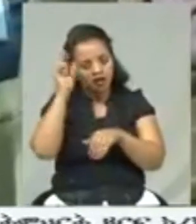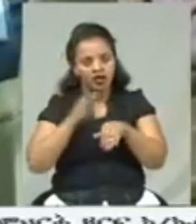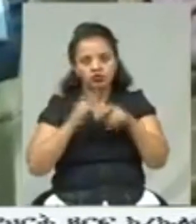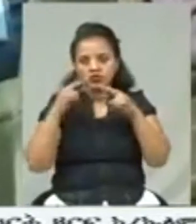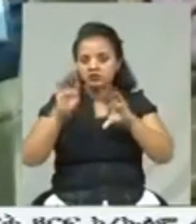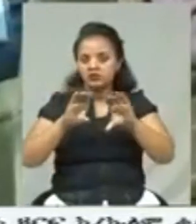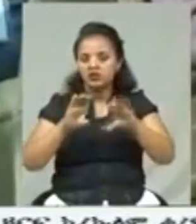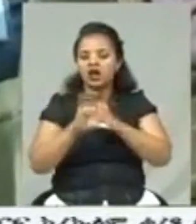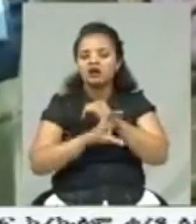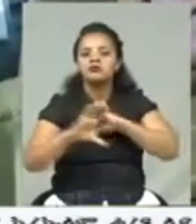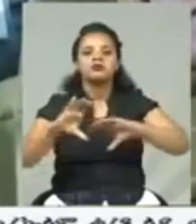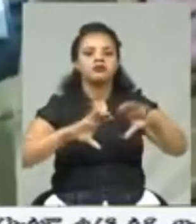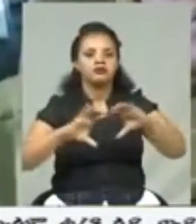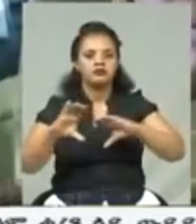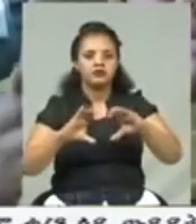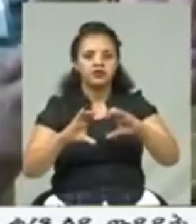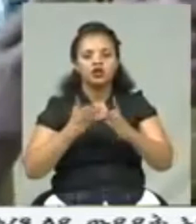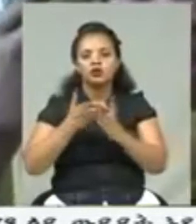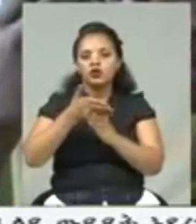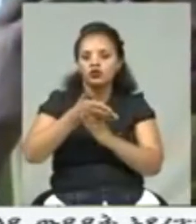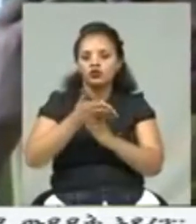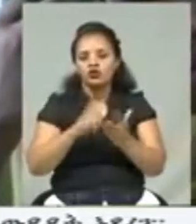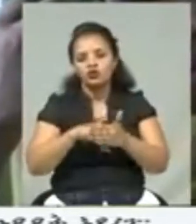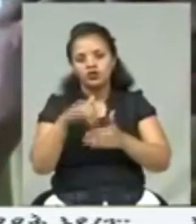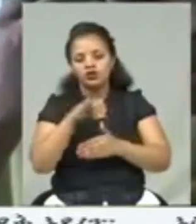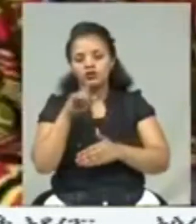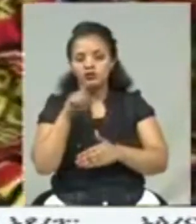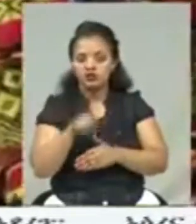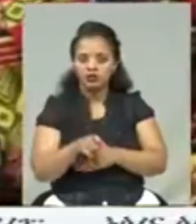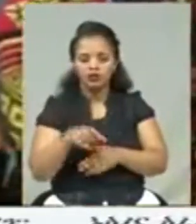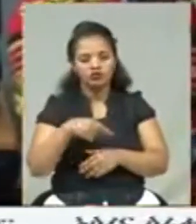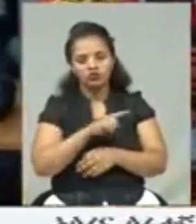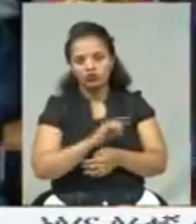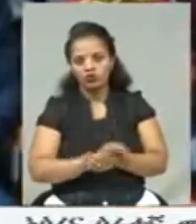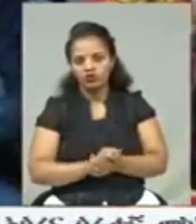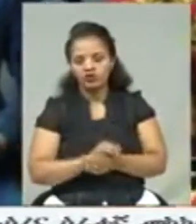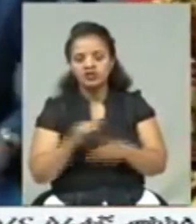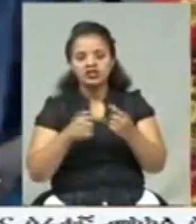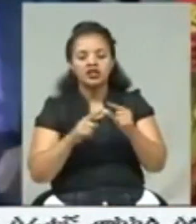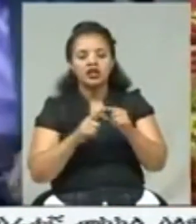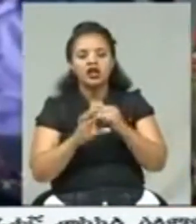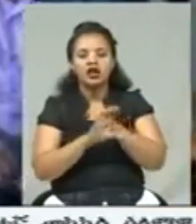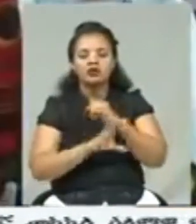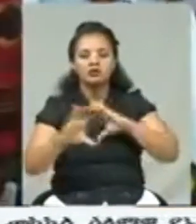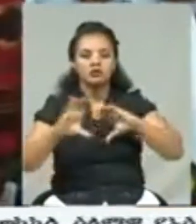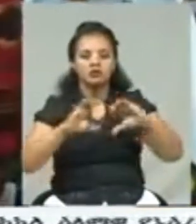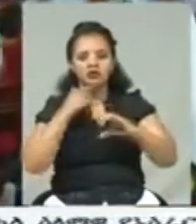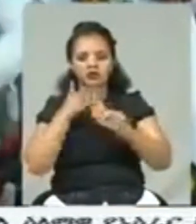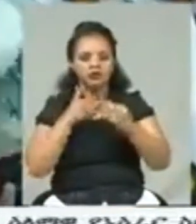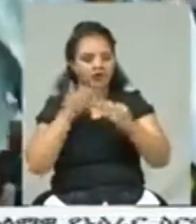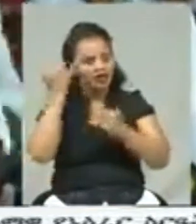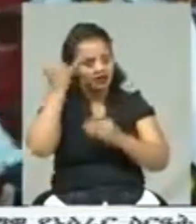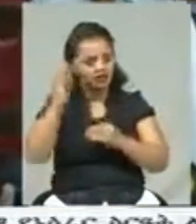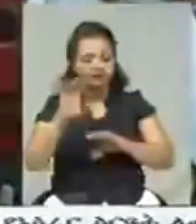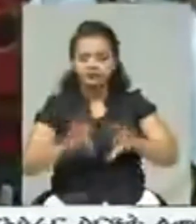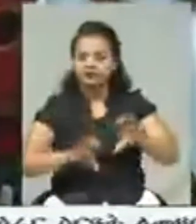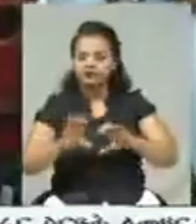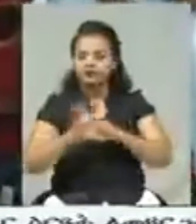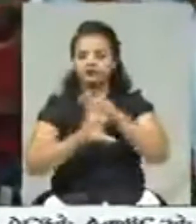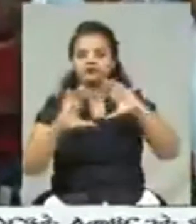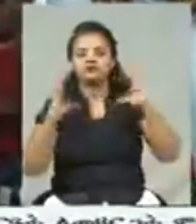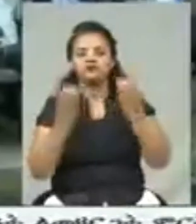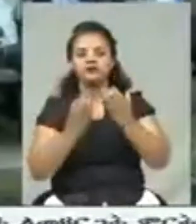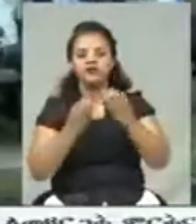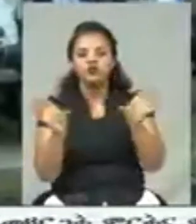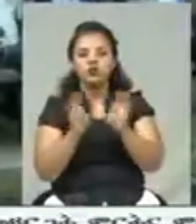በማድረግ ለሀገራዊ መግባባት የበኩሉን ሊወጣ እንደሚገባም ጠቁመዋል። ስነ ቃል ለሀገራዊ መግባባት በሚል መሪ ሀሳብ በተደረገው ሀገር አቀፍ